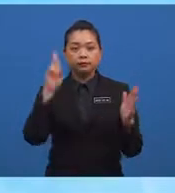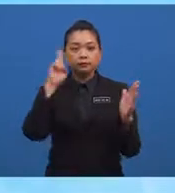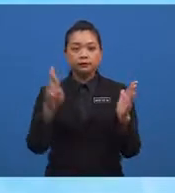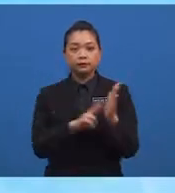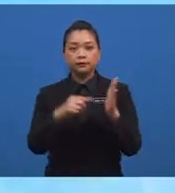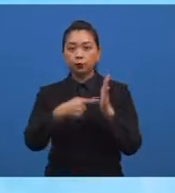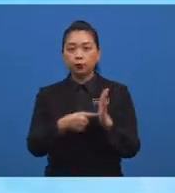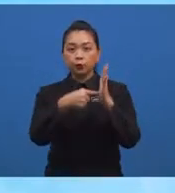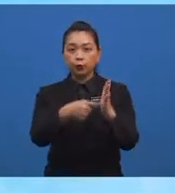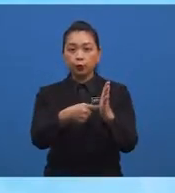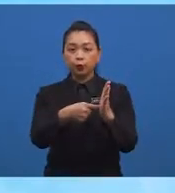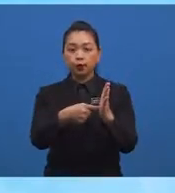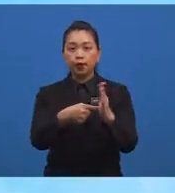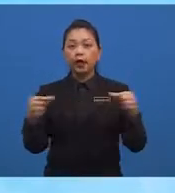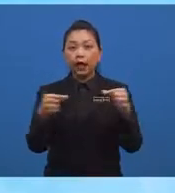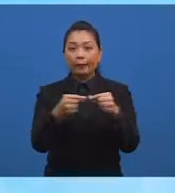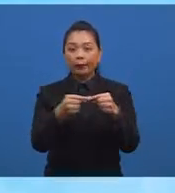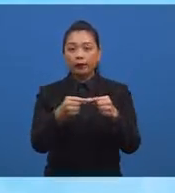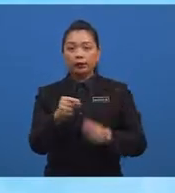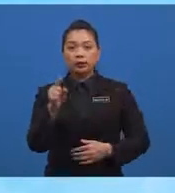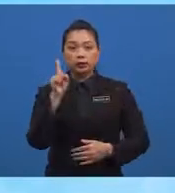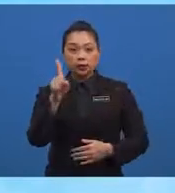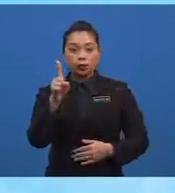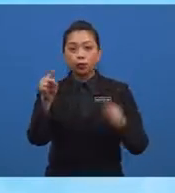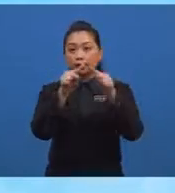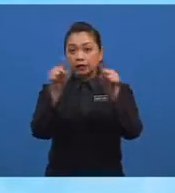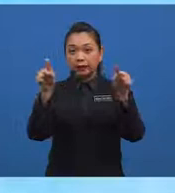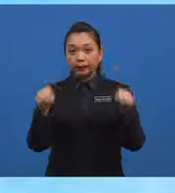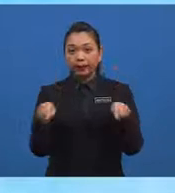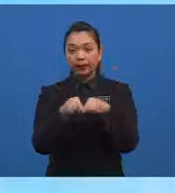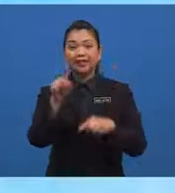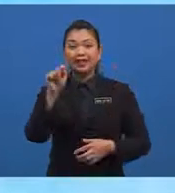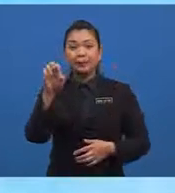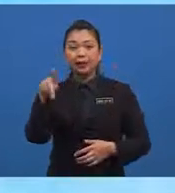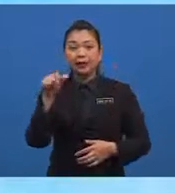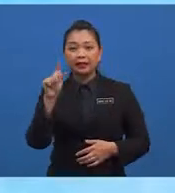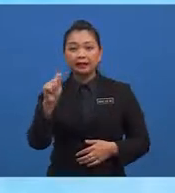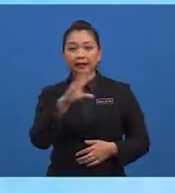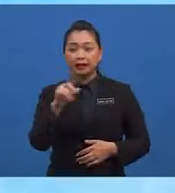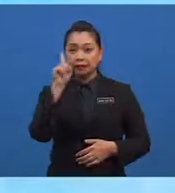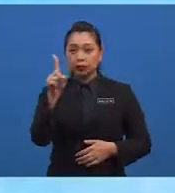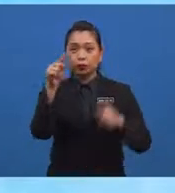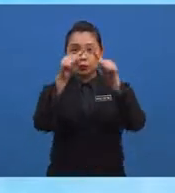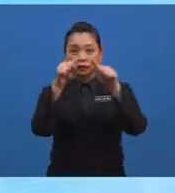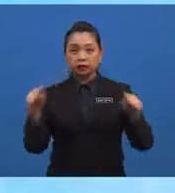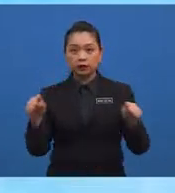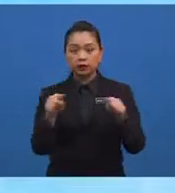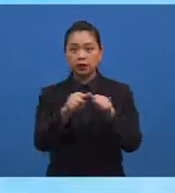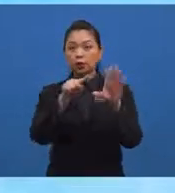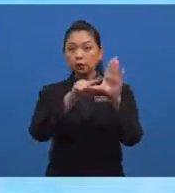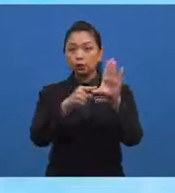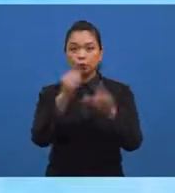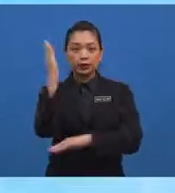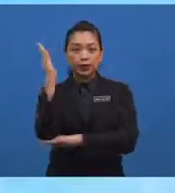Rajah menunjukkan gabungan segi empat tepat dan sebuah segitiga bersudut